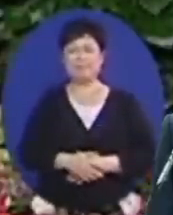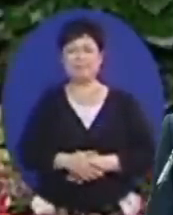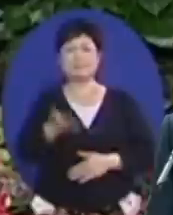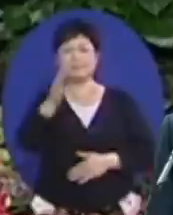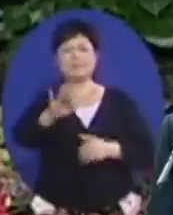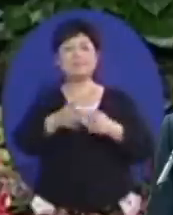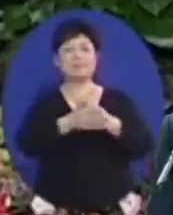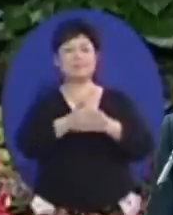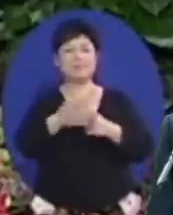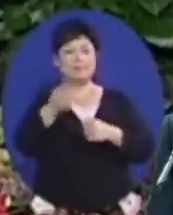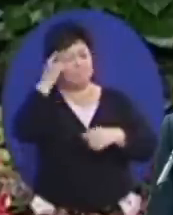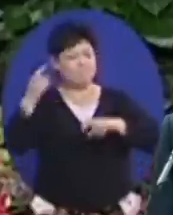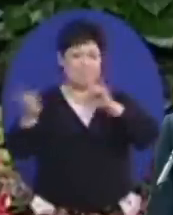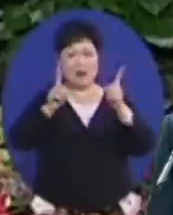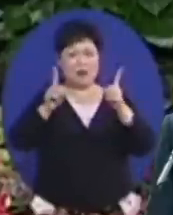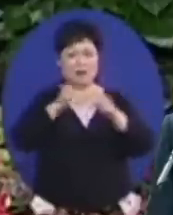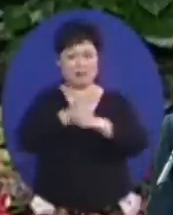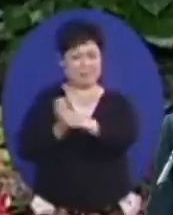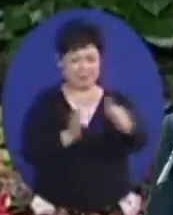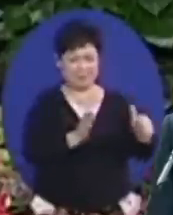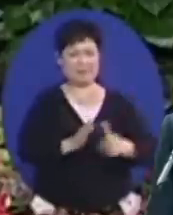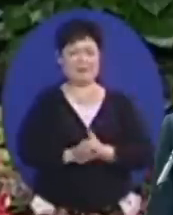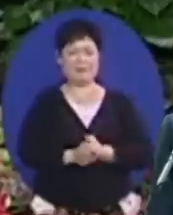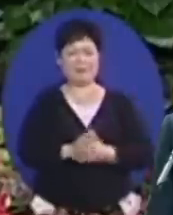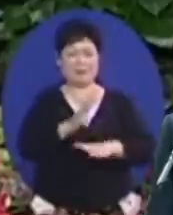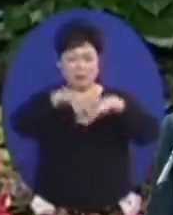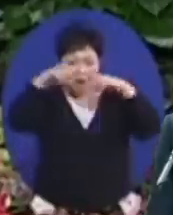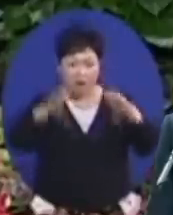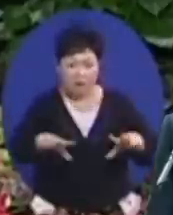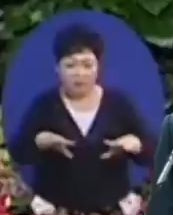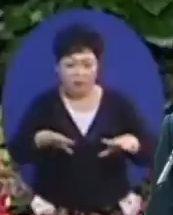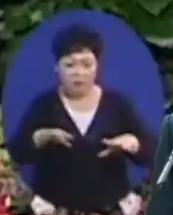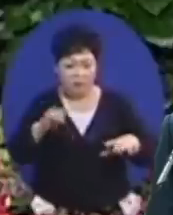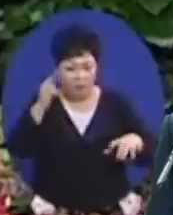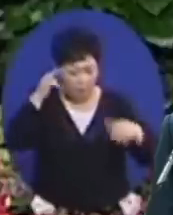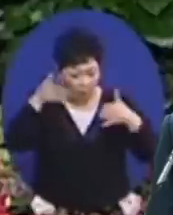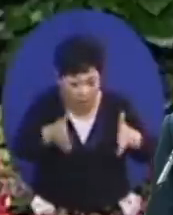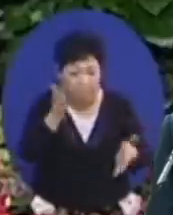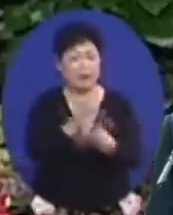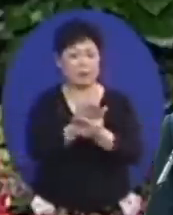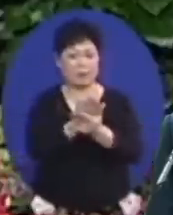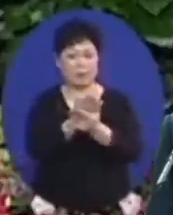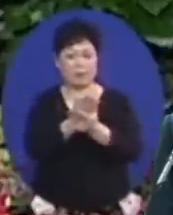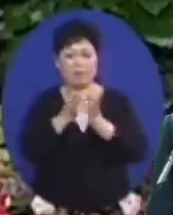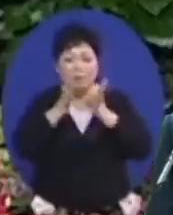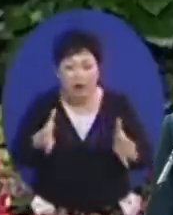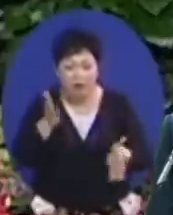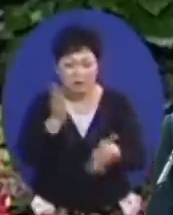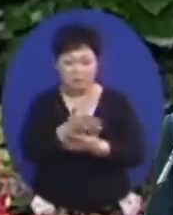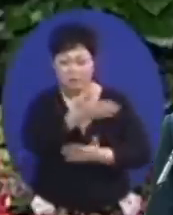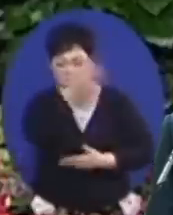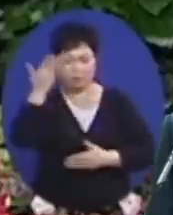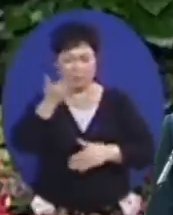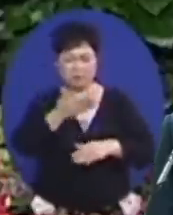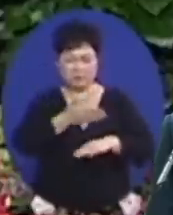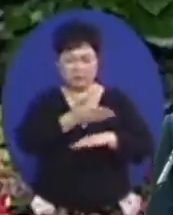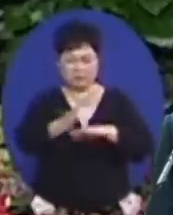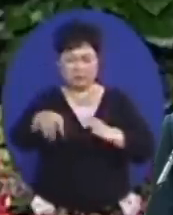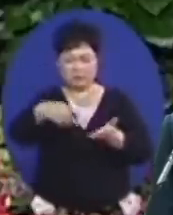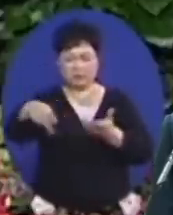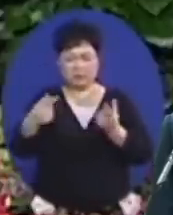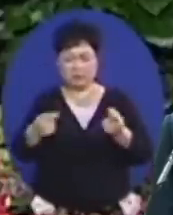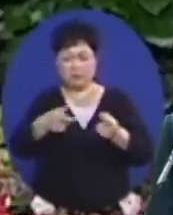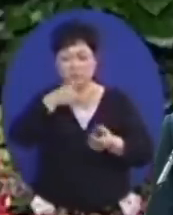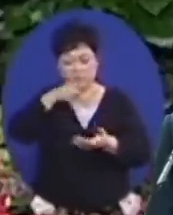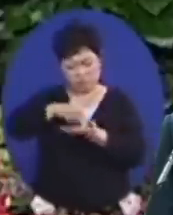그러므로 정신을 차리자는 것입니다. 헛된 데 정신을 팔지 말라는 것입니다. 이 젊은 청년과 같이 물거품을